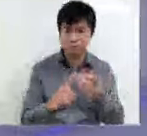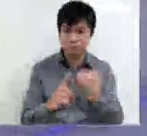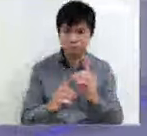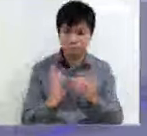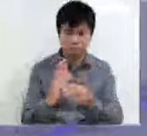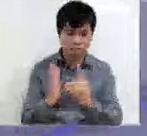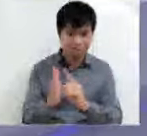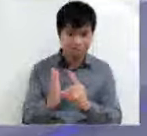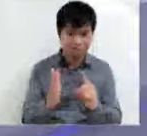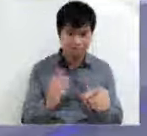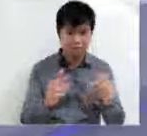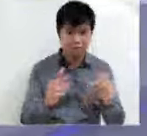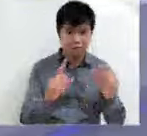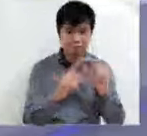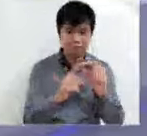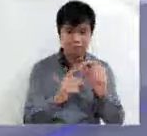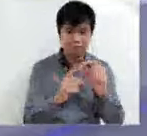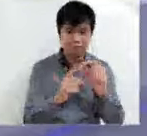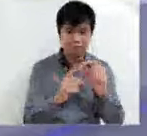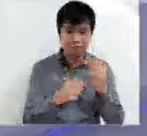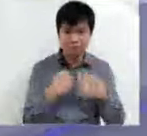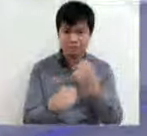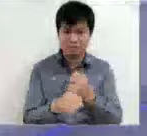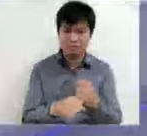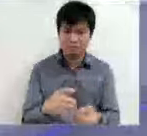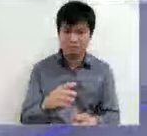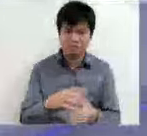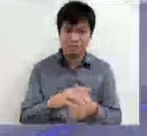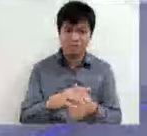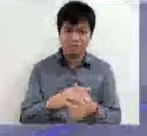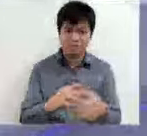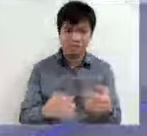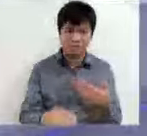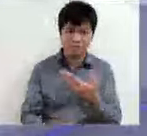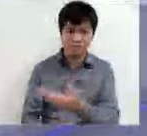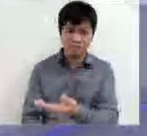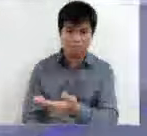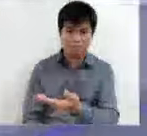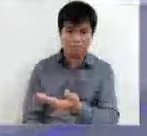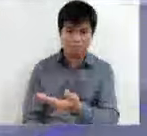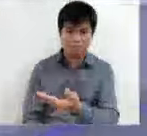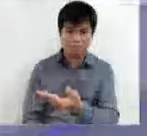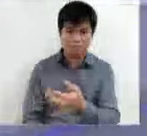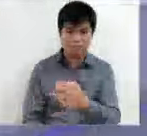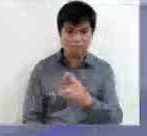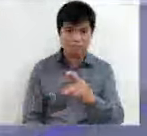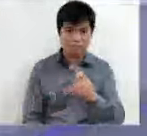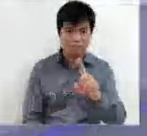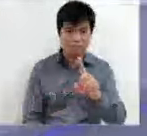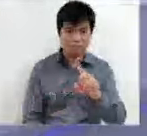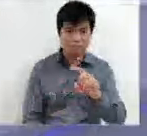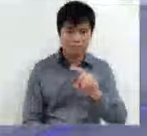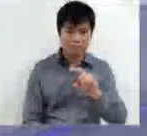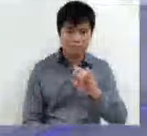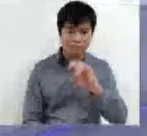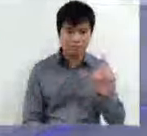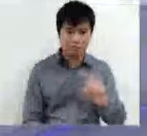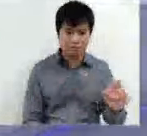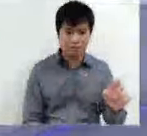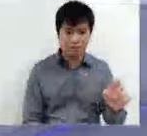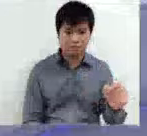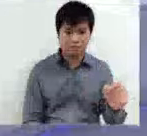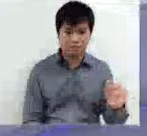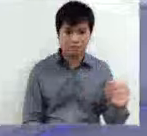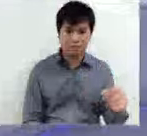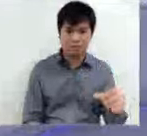Year. Yan ang Riz. Hango po yan sa karisma, as in iyong gitnang syllable ng salitang